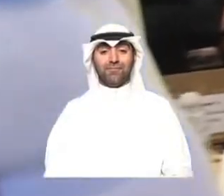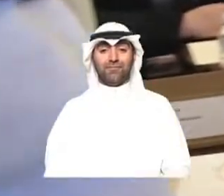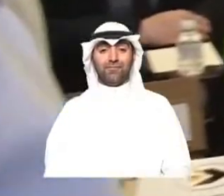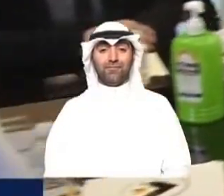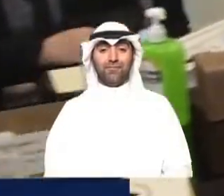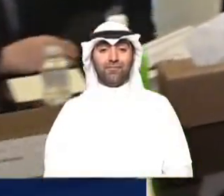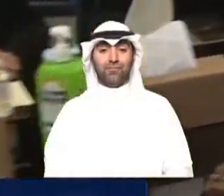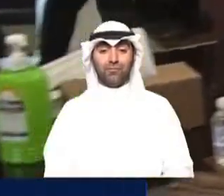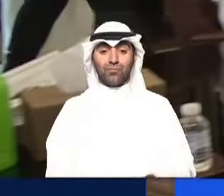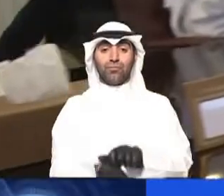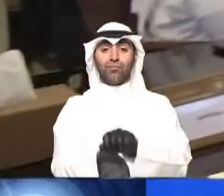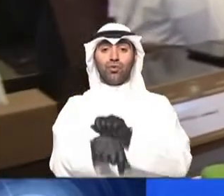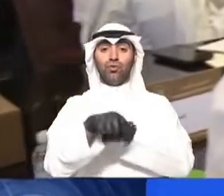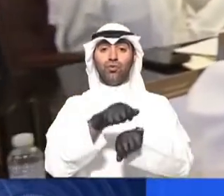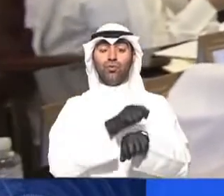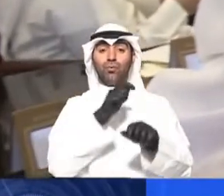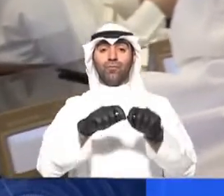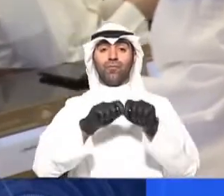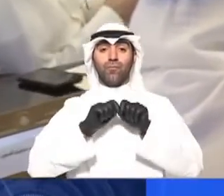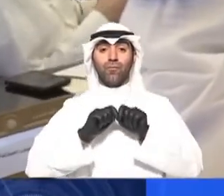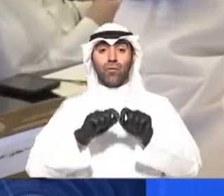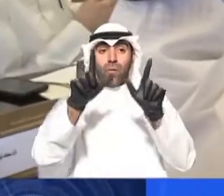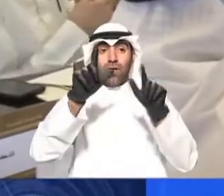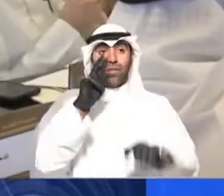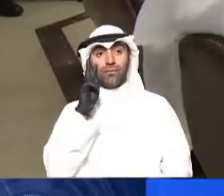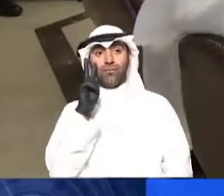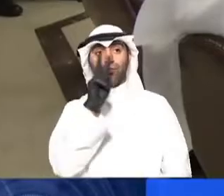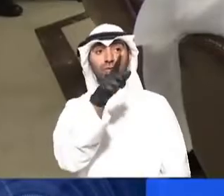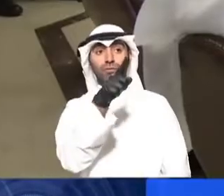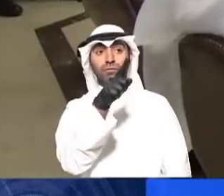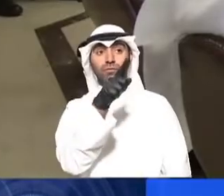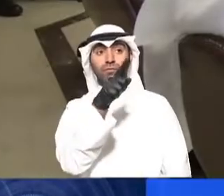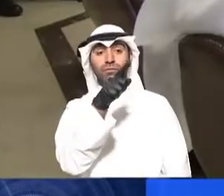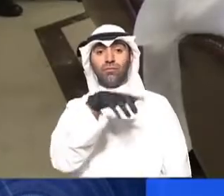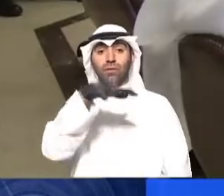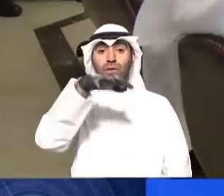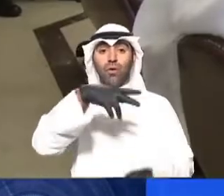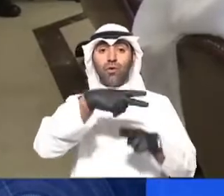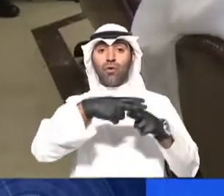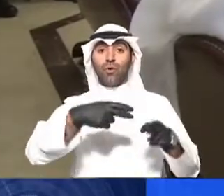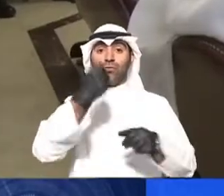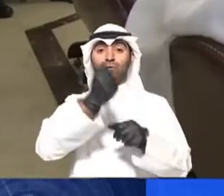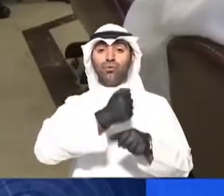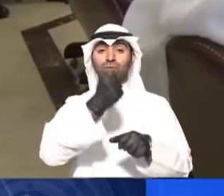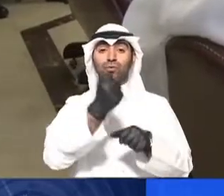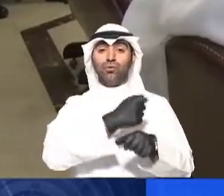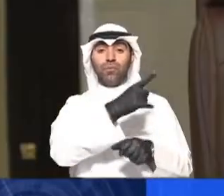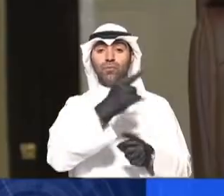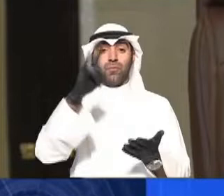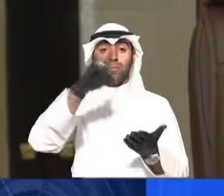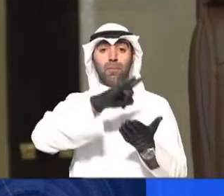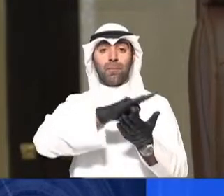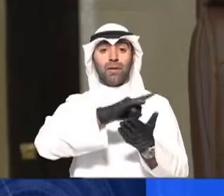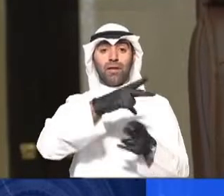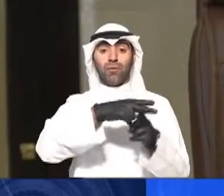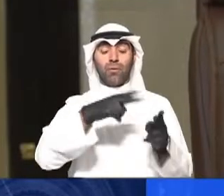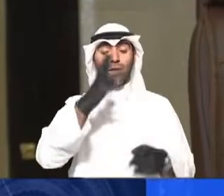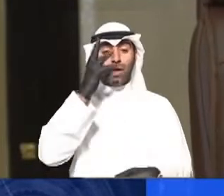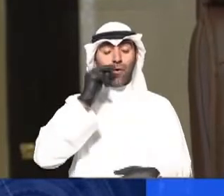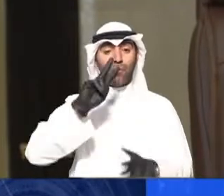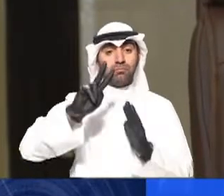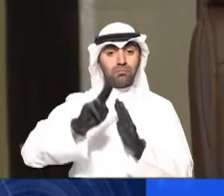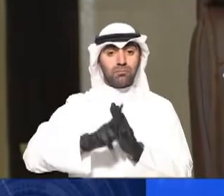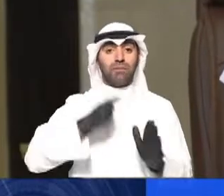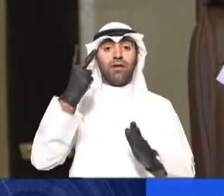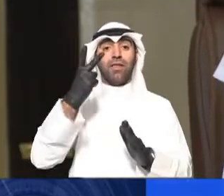جهود حثيثة تدفع بها الدولة بكافة الاتجاهات لعودة الحياة إلى طبيعتها بما فيها إعادة تشغيل الرحلات